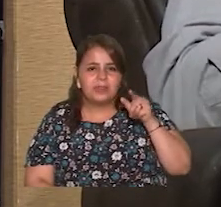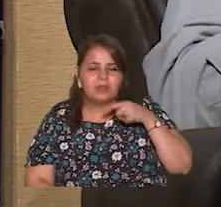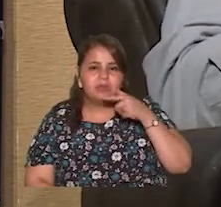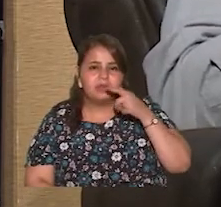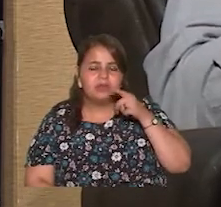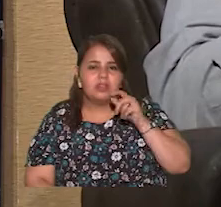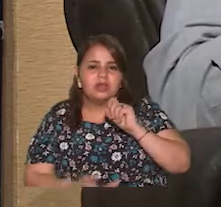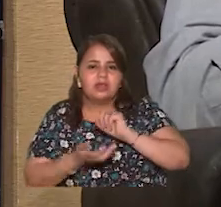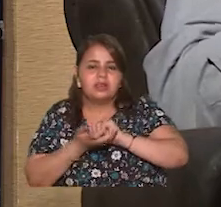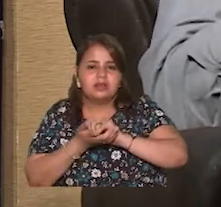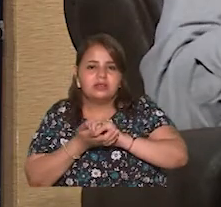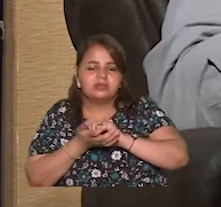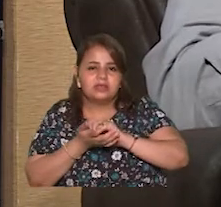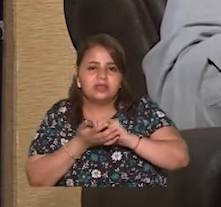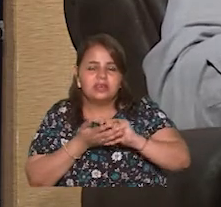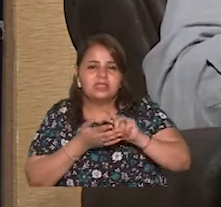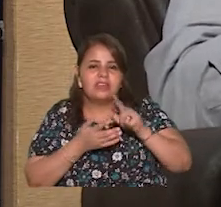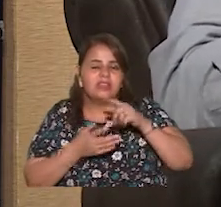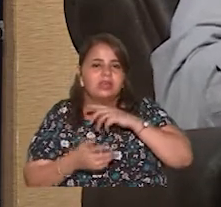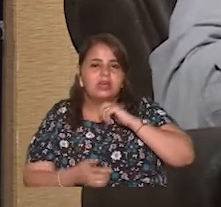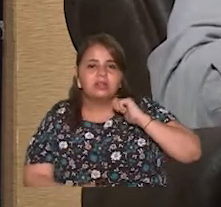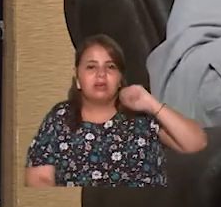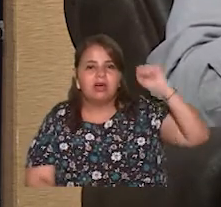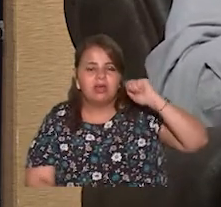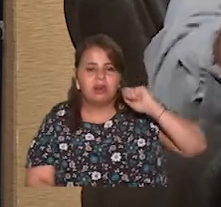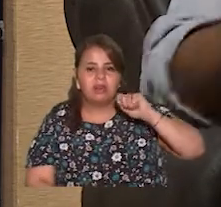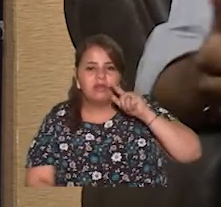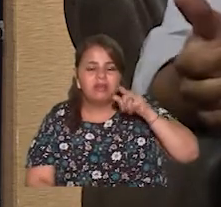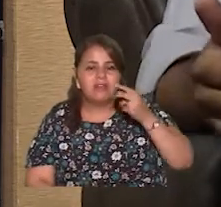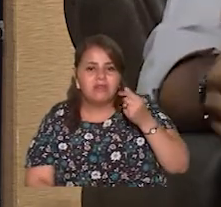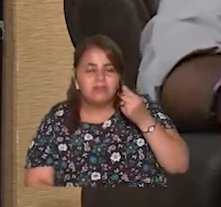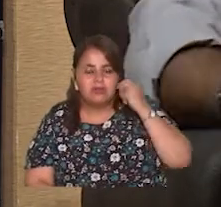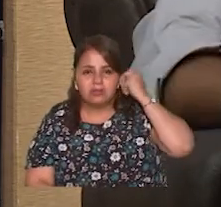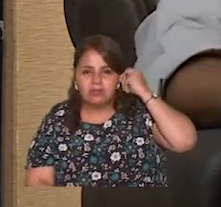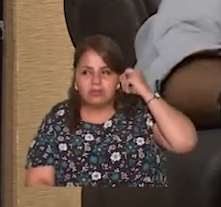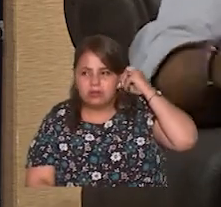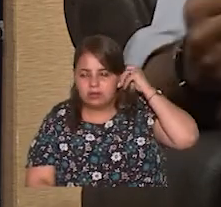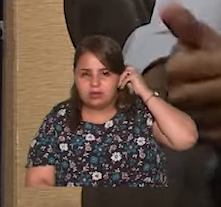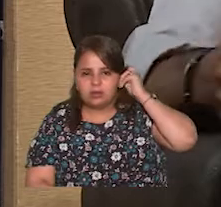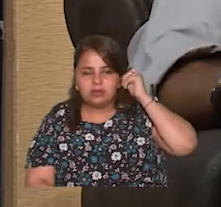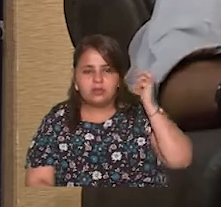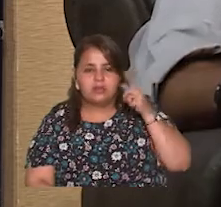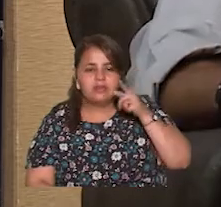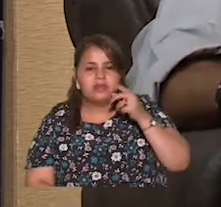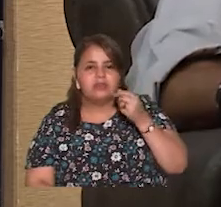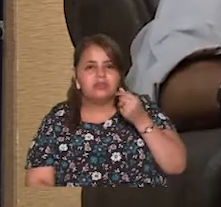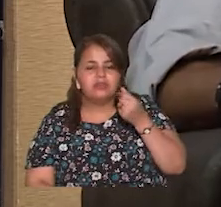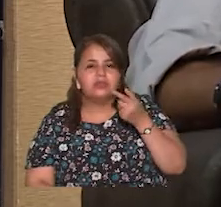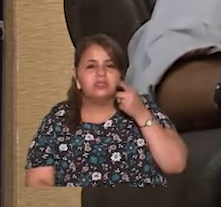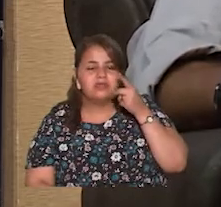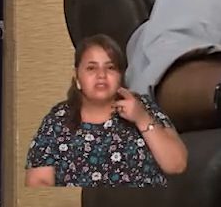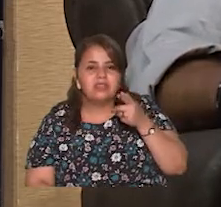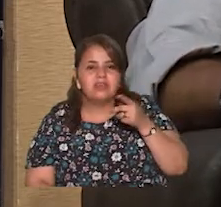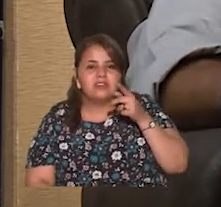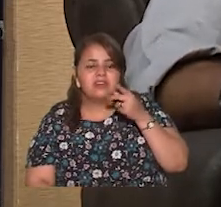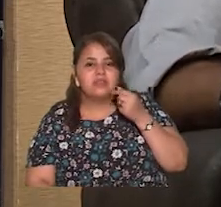دراسه عن رسائل الانتحار، تلاقي اغلبيه الناس اللي انتحرت مش اللي ما معهاش فلوس ولا الفقيره، دي ناس معاها فلوس ومشهورين. لو قريتي على ابنه